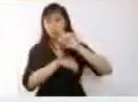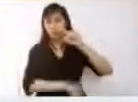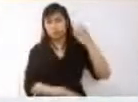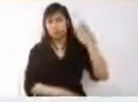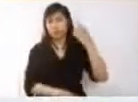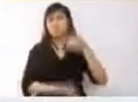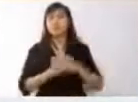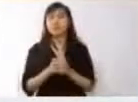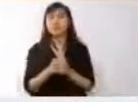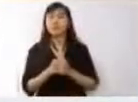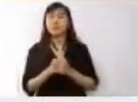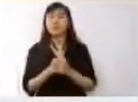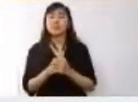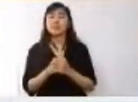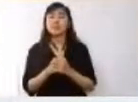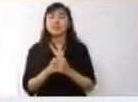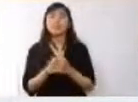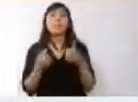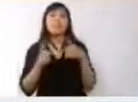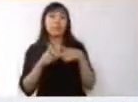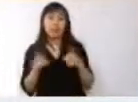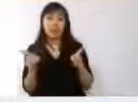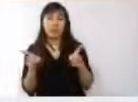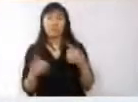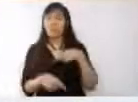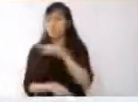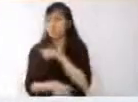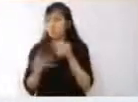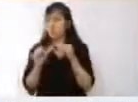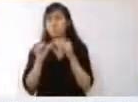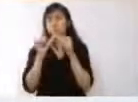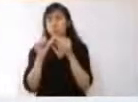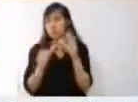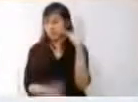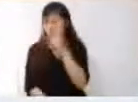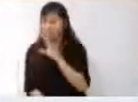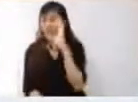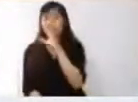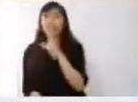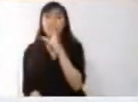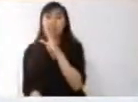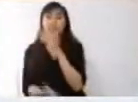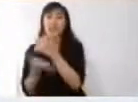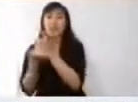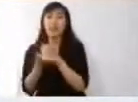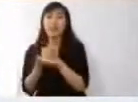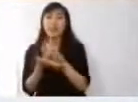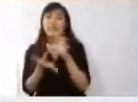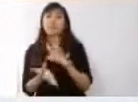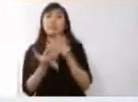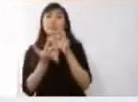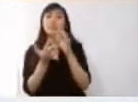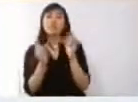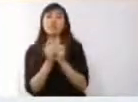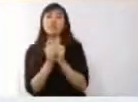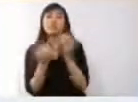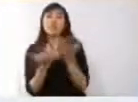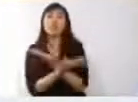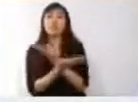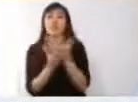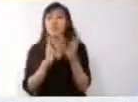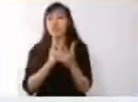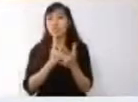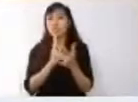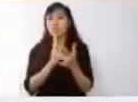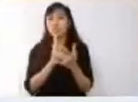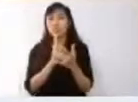po sa pagbibigay na inyong oras sa aming programa. Deputy Chief of Mission Robespierre Bolivar mula po sa Philippine Embassy in